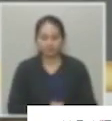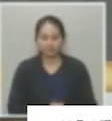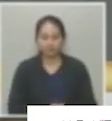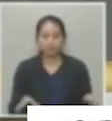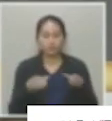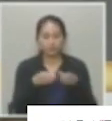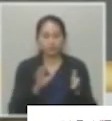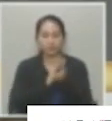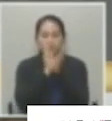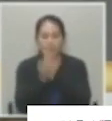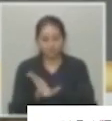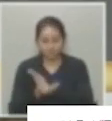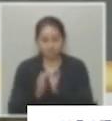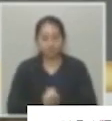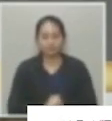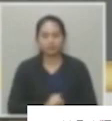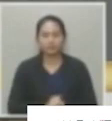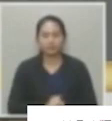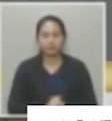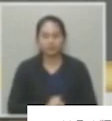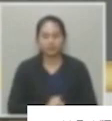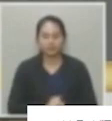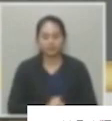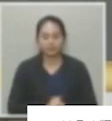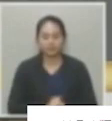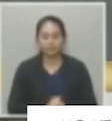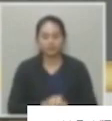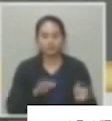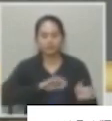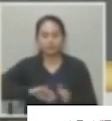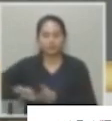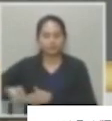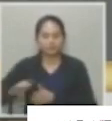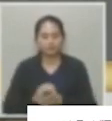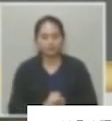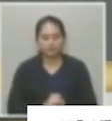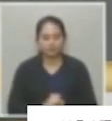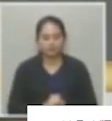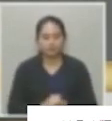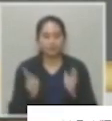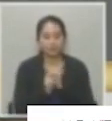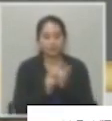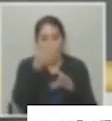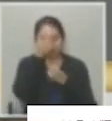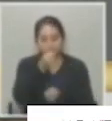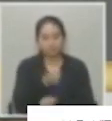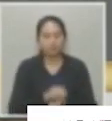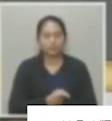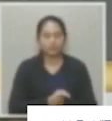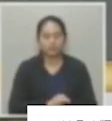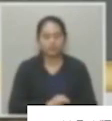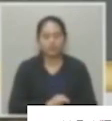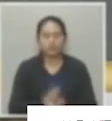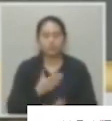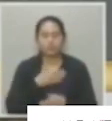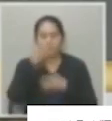หละครับท่านครับมีอีกเรื่องหนึ่งที่ผมสนใจนอกจากเรื่องกฎหมายเหล่านี้แล้วเนี่ยผมสนใ